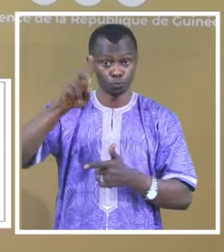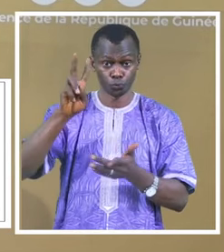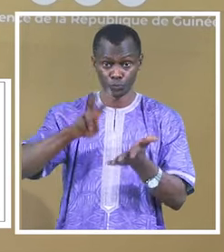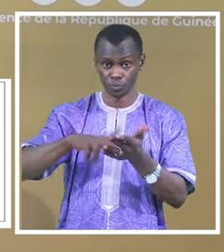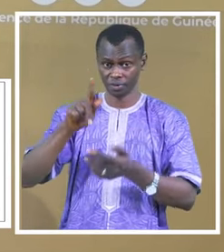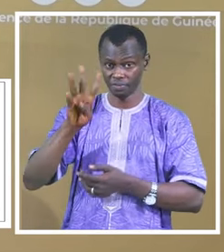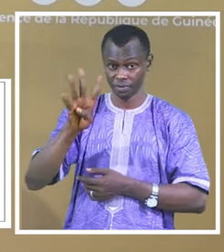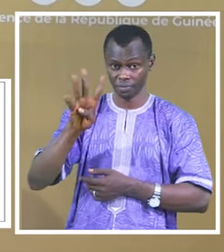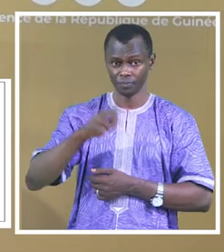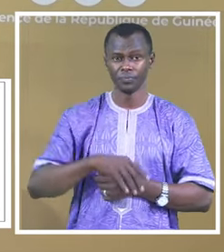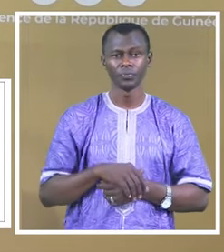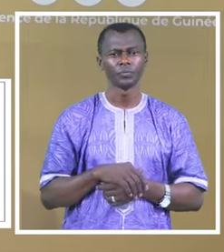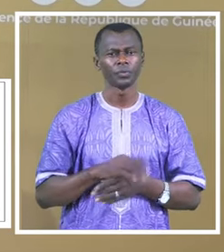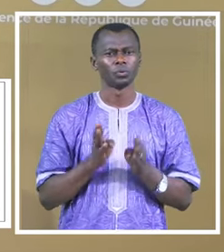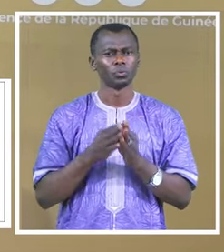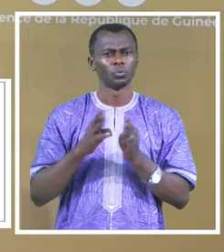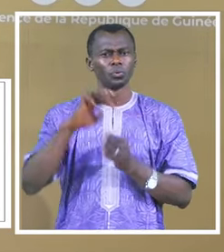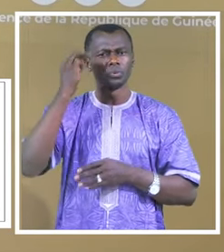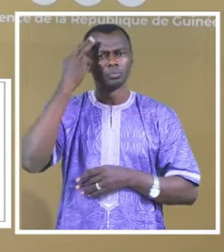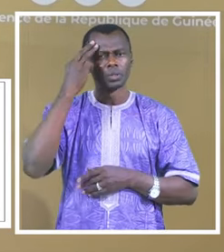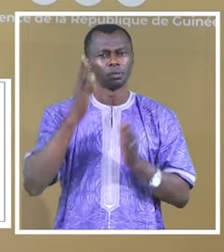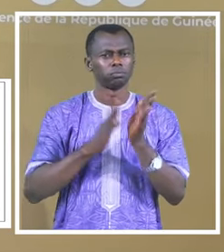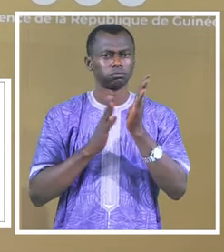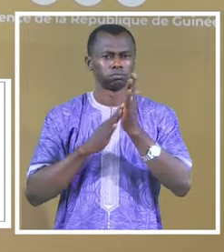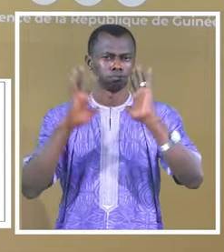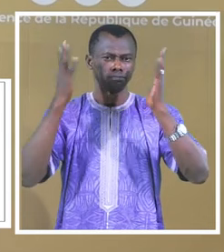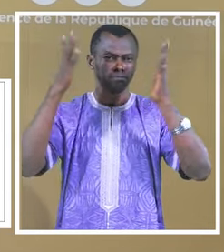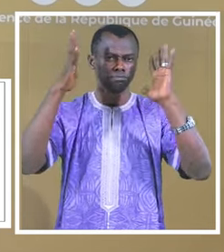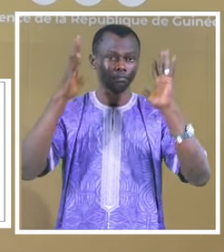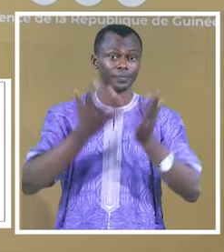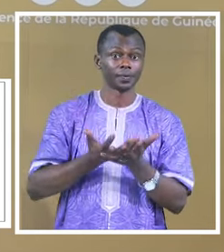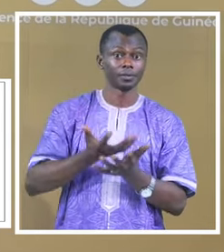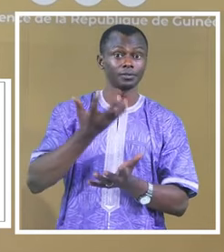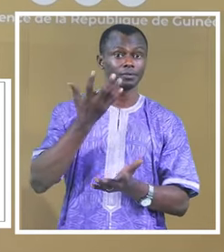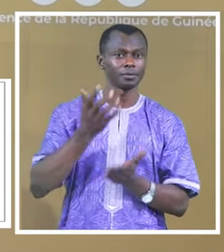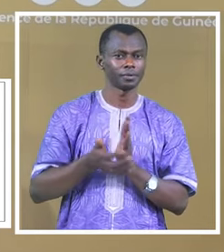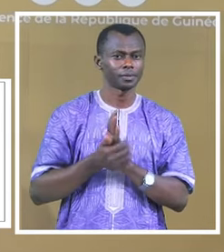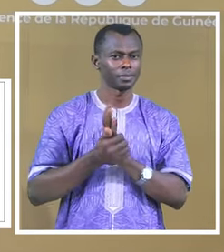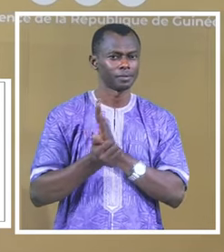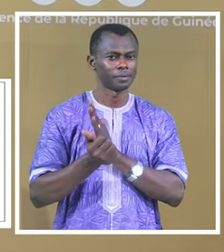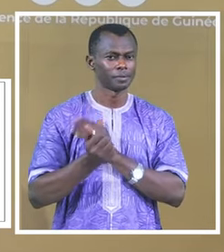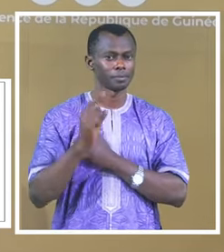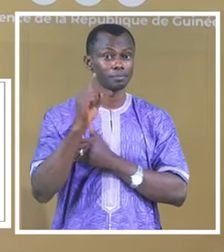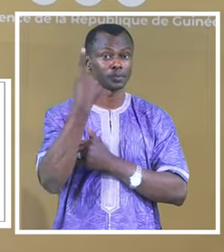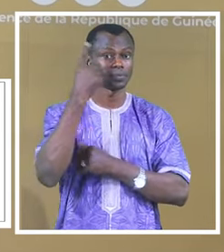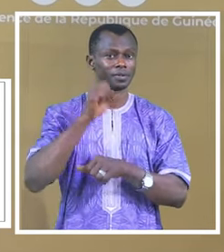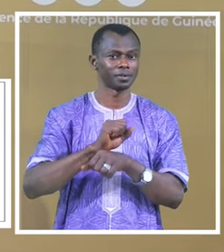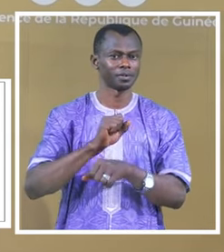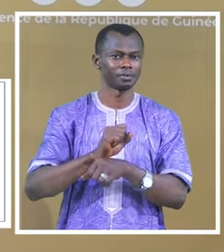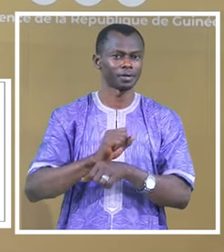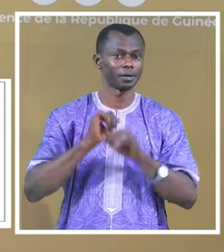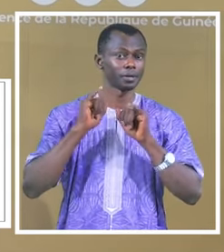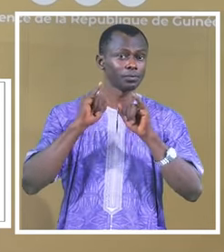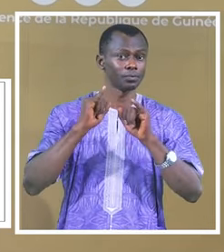a félicité la richesse et la qualité de ce premier travail et a instruit la mise en place d'une commission technique